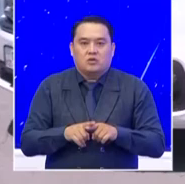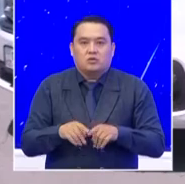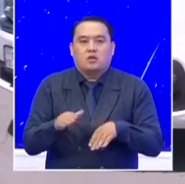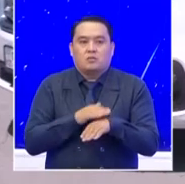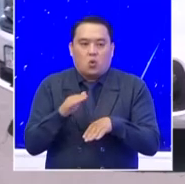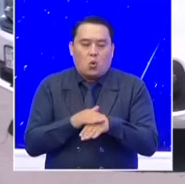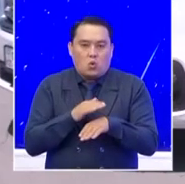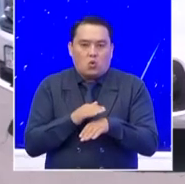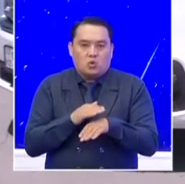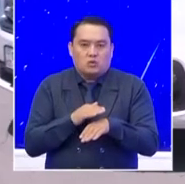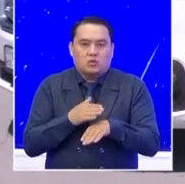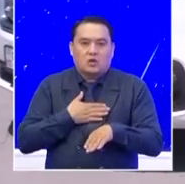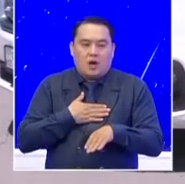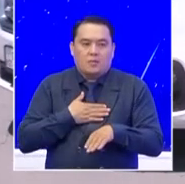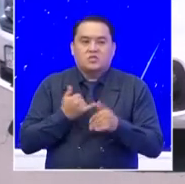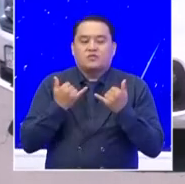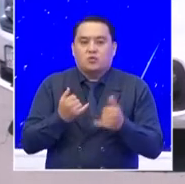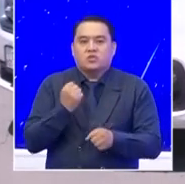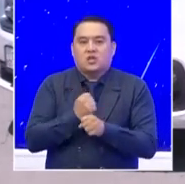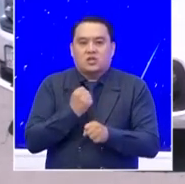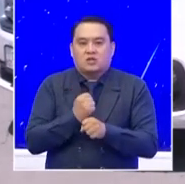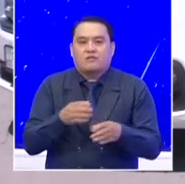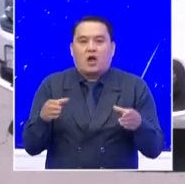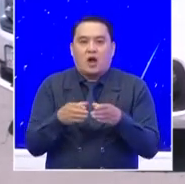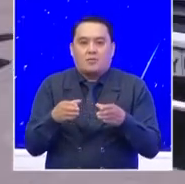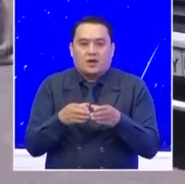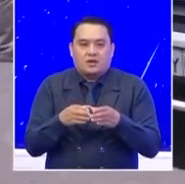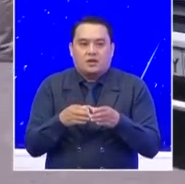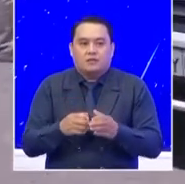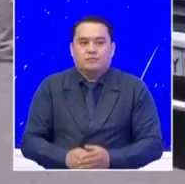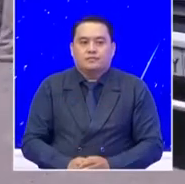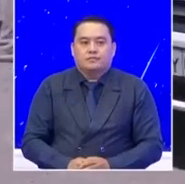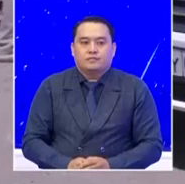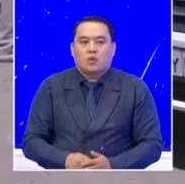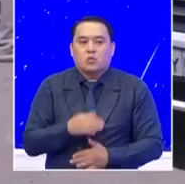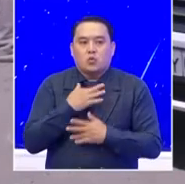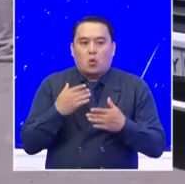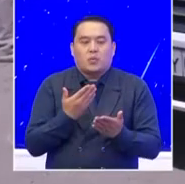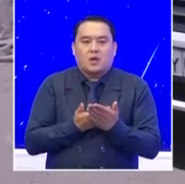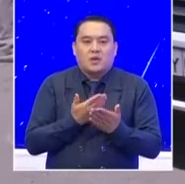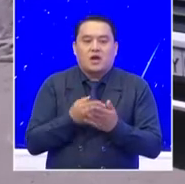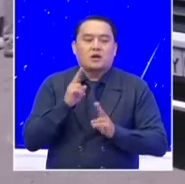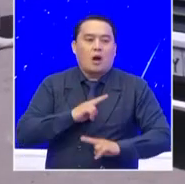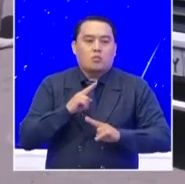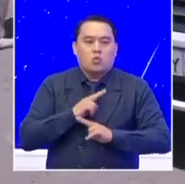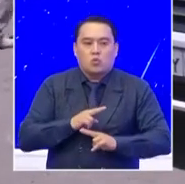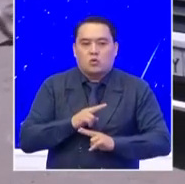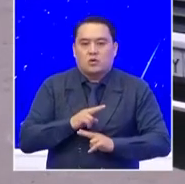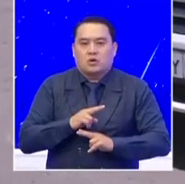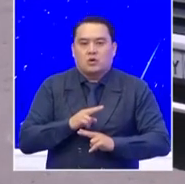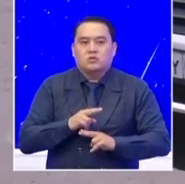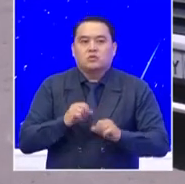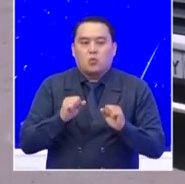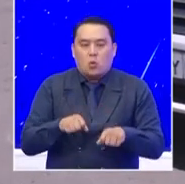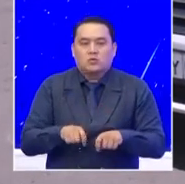добро, которое нам вот сегодня сделала эта компания «Кусто Групп». Это один из многих примеров работы проекта «Кусто Хелп», который с